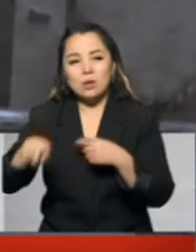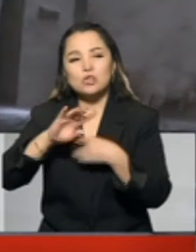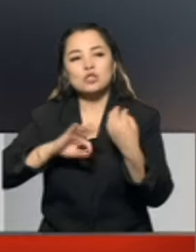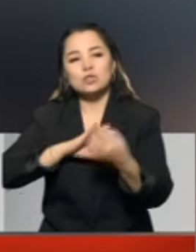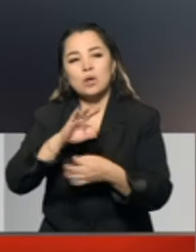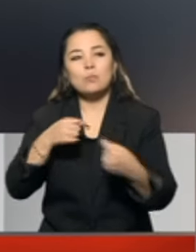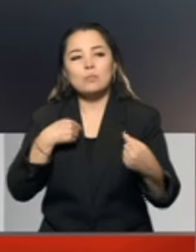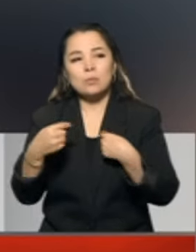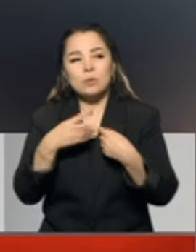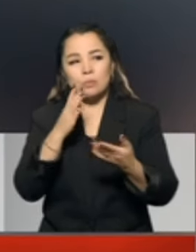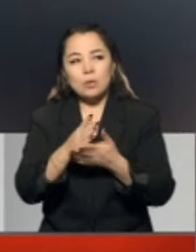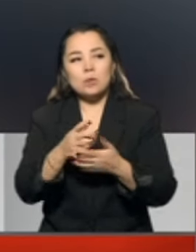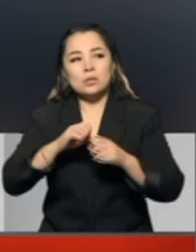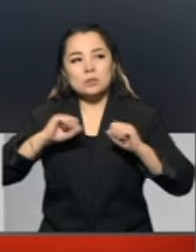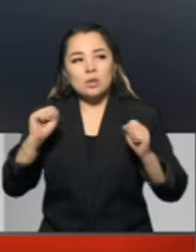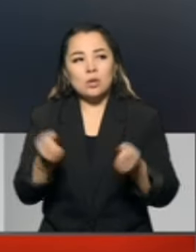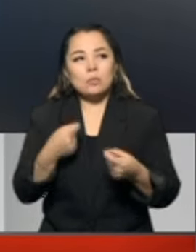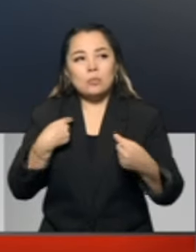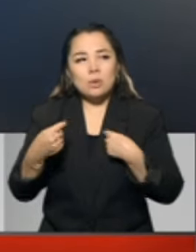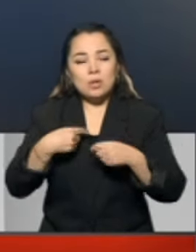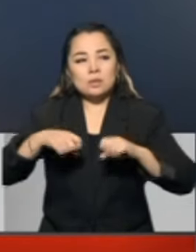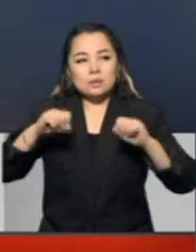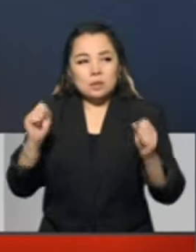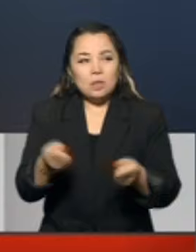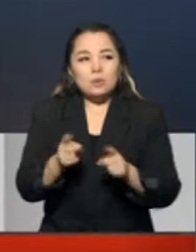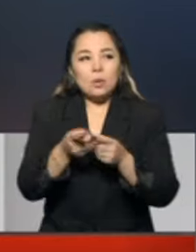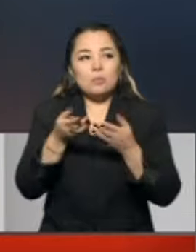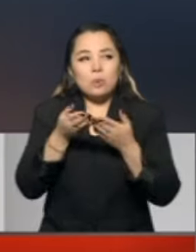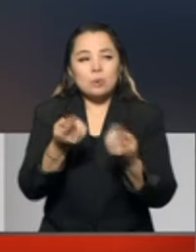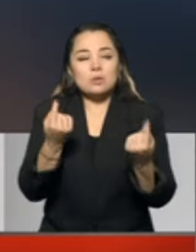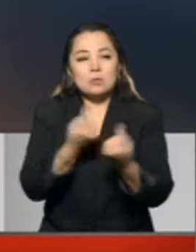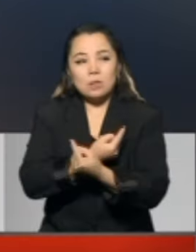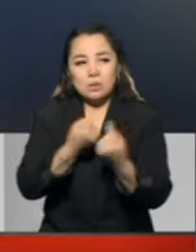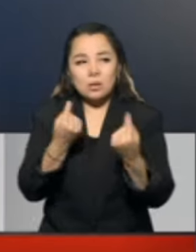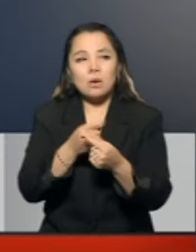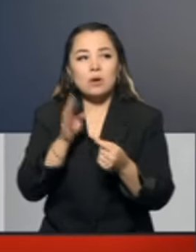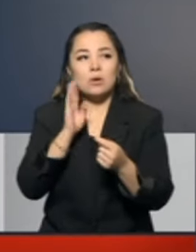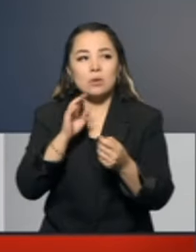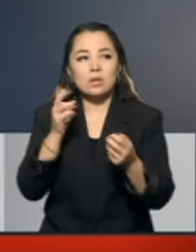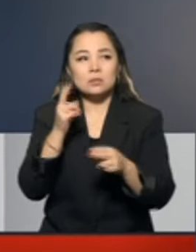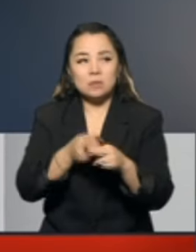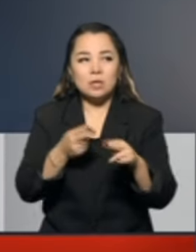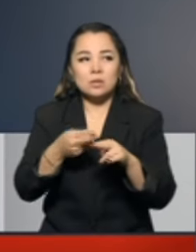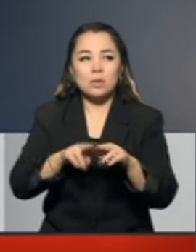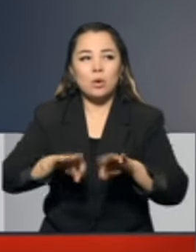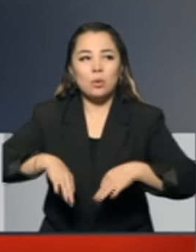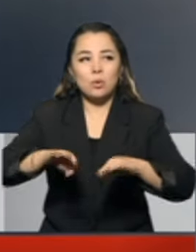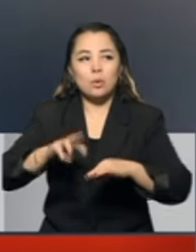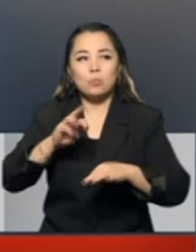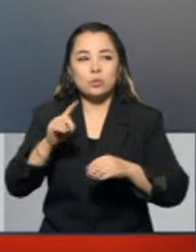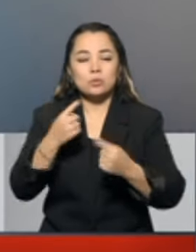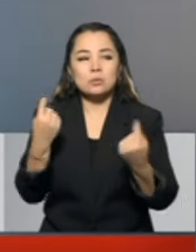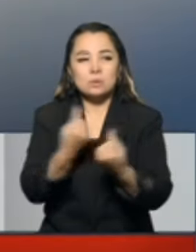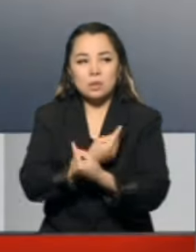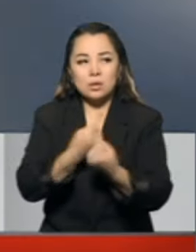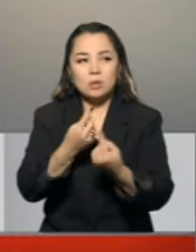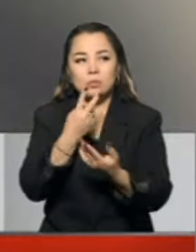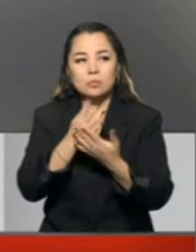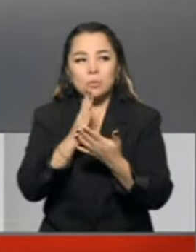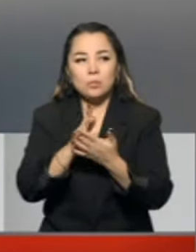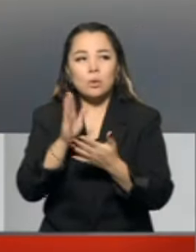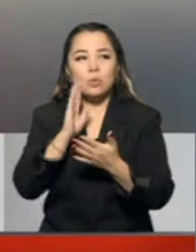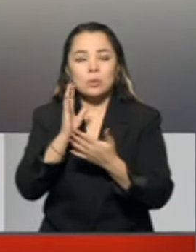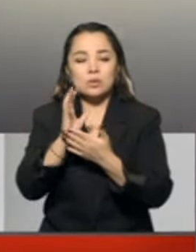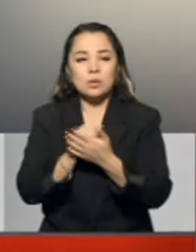еді. Қысты күні тіпті қиын. Аяз түскенше паромдар осылай жүреді, ал су қатқан соң көліктер мұздың үстімен жүре беретін. Бірақ